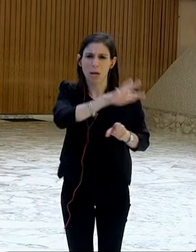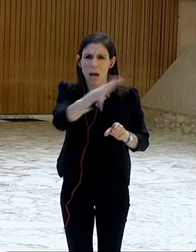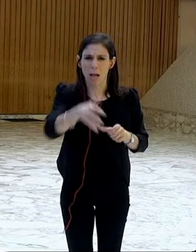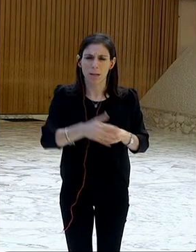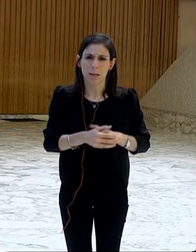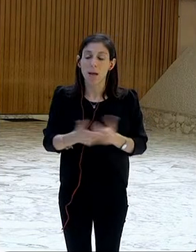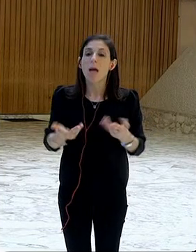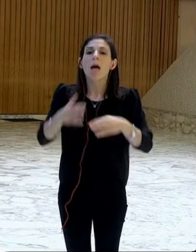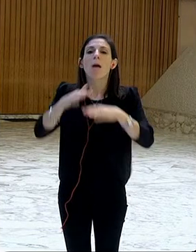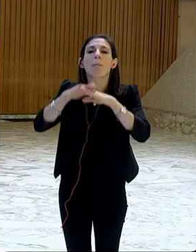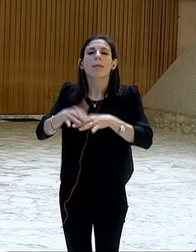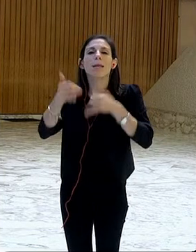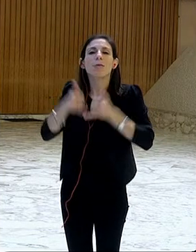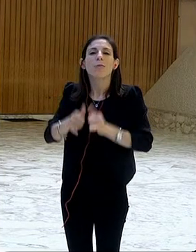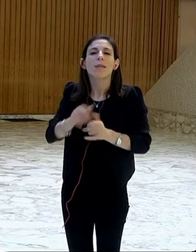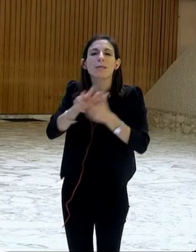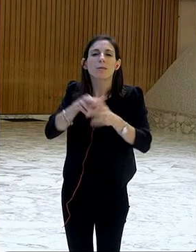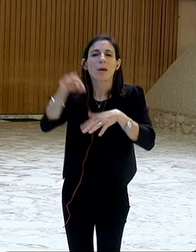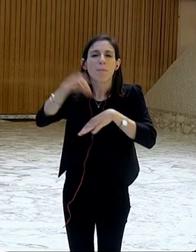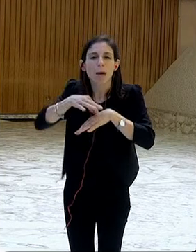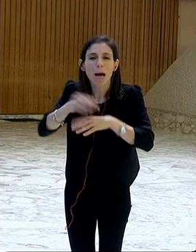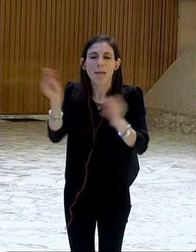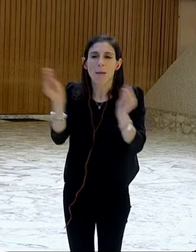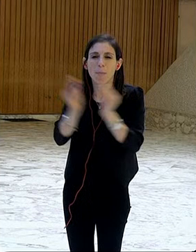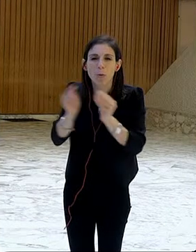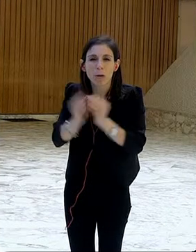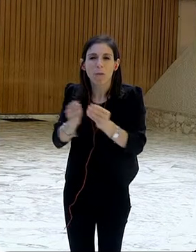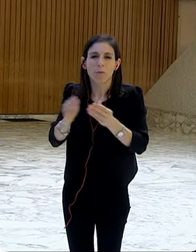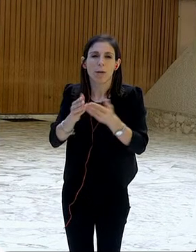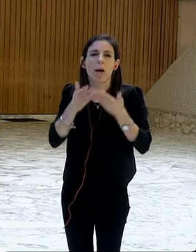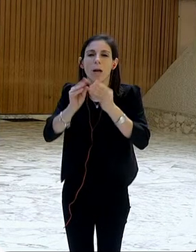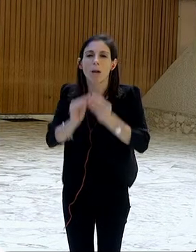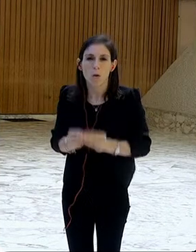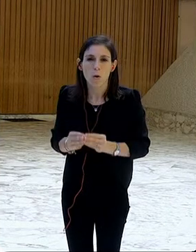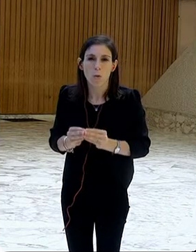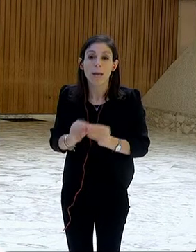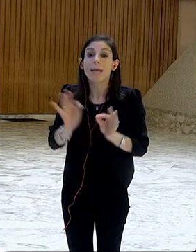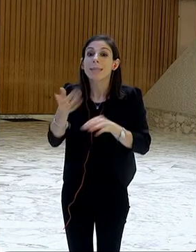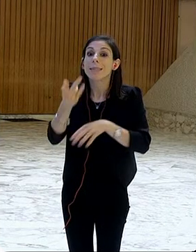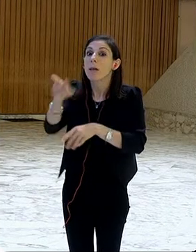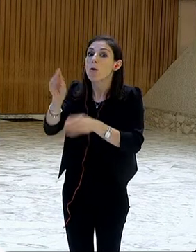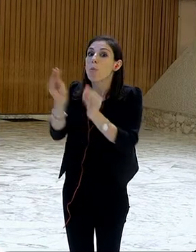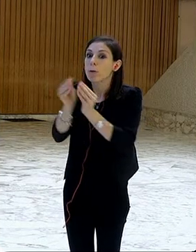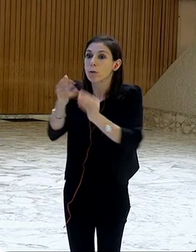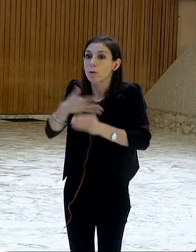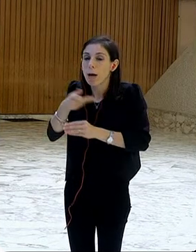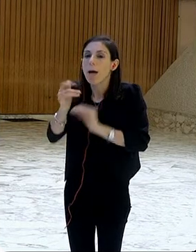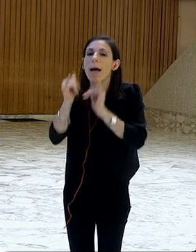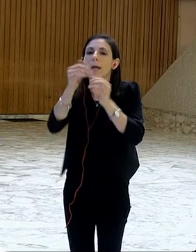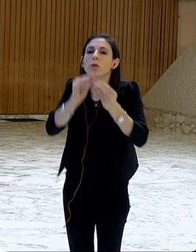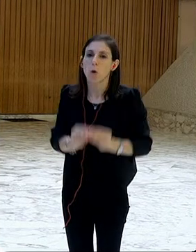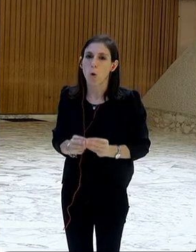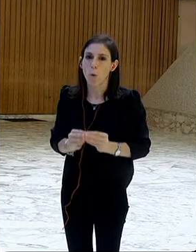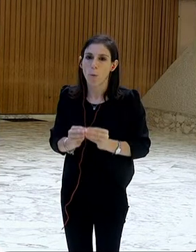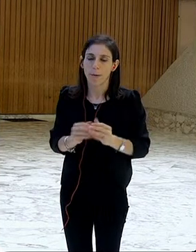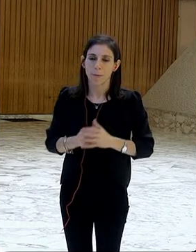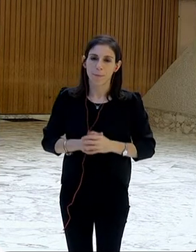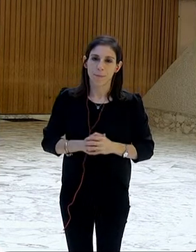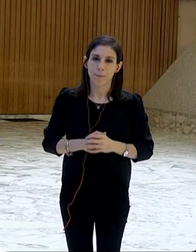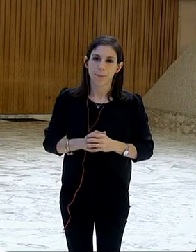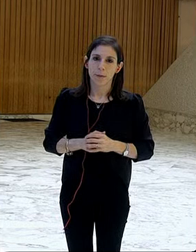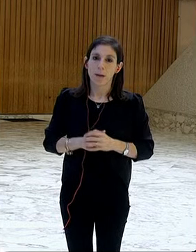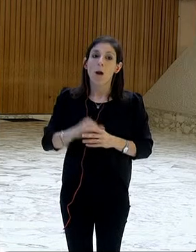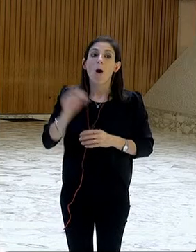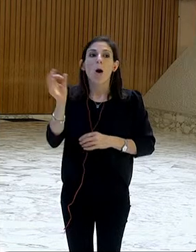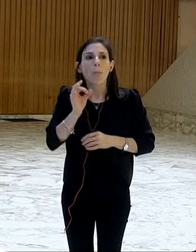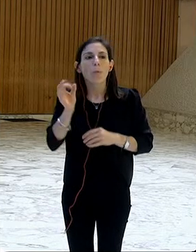la pornographie? Et comment les aider à en sortir? 6. Comment protéger et éveiller nos enfants